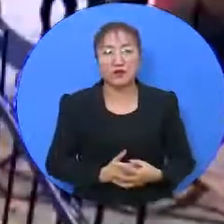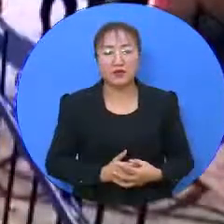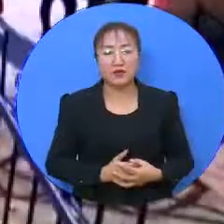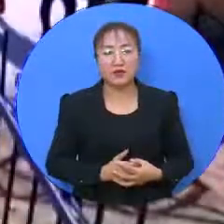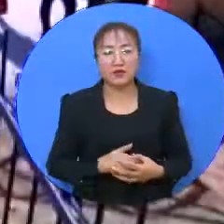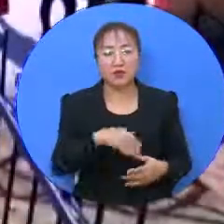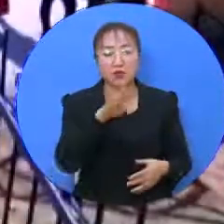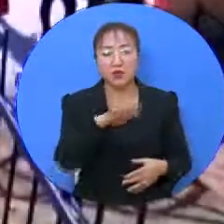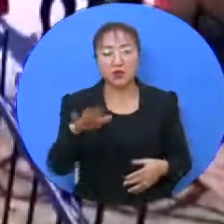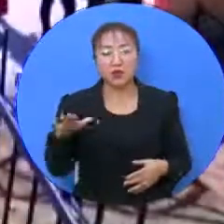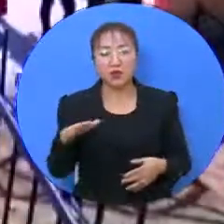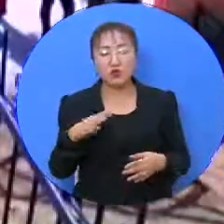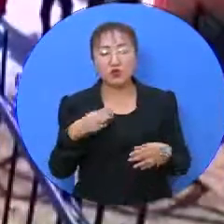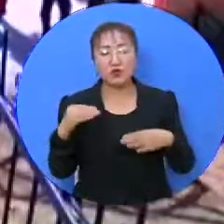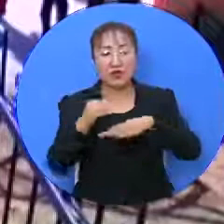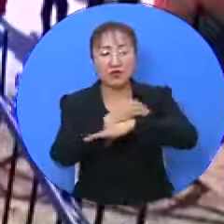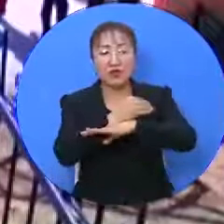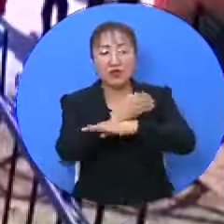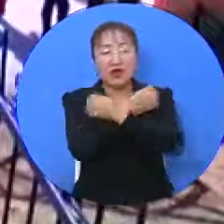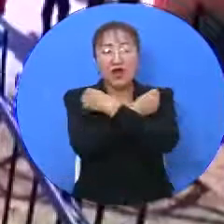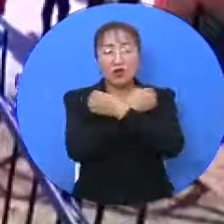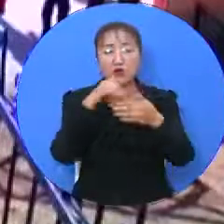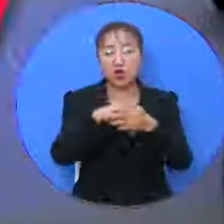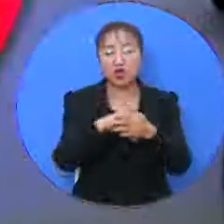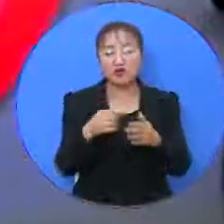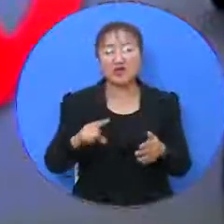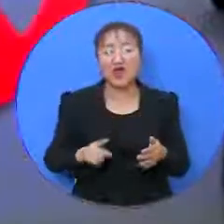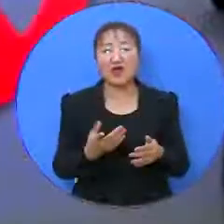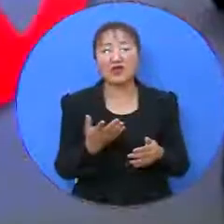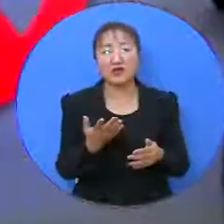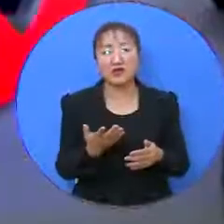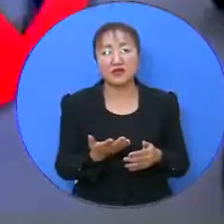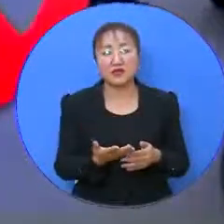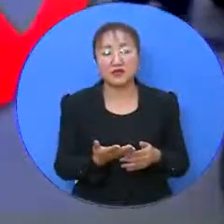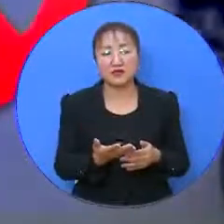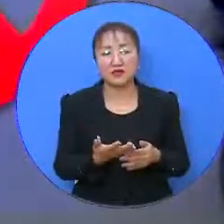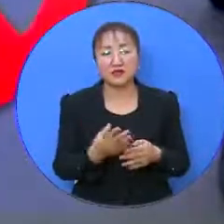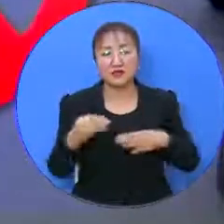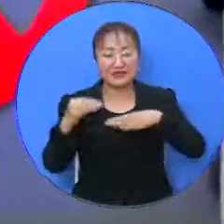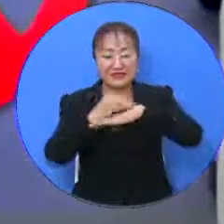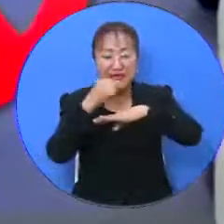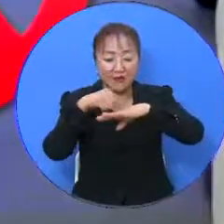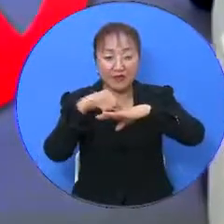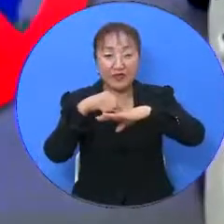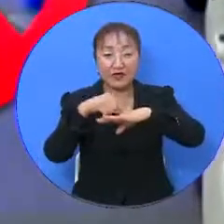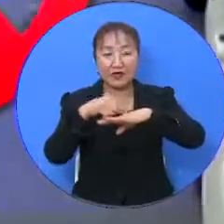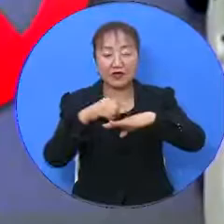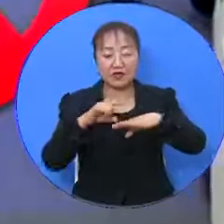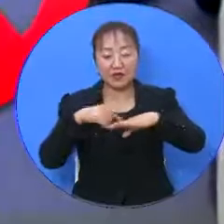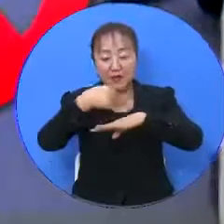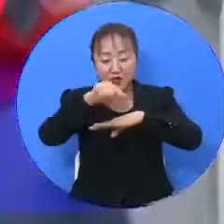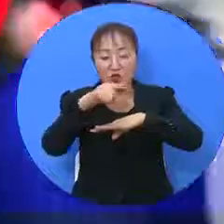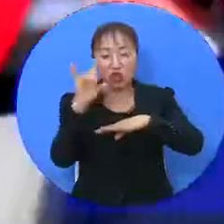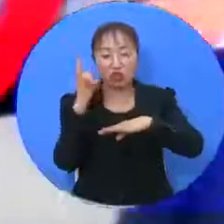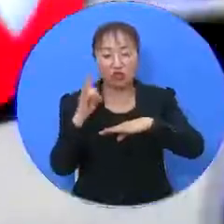Бага насны хүүхэд зам тээврийн осолд өртсөх голлох шалтгаанууд. Зам дээр болон замын ойр тоглох.